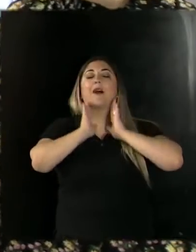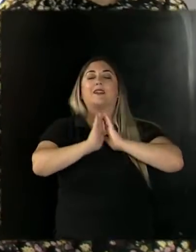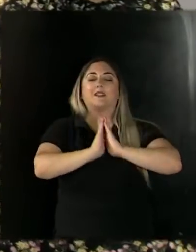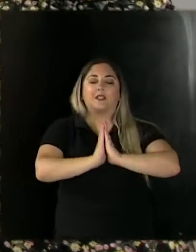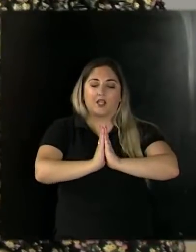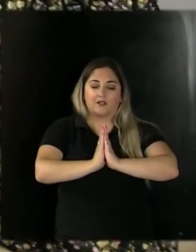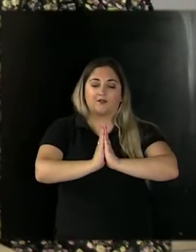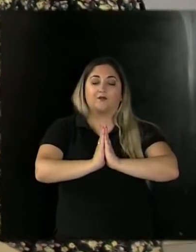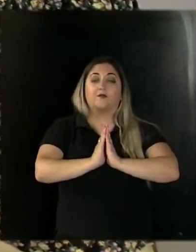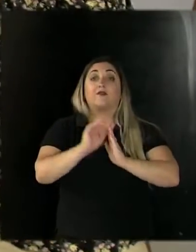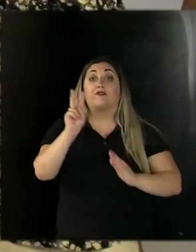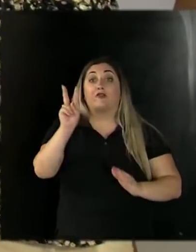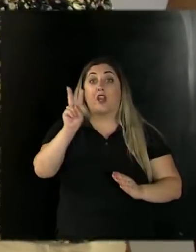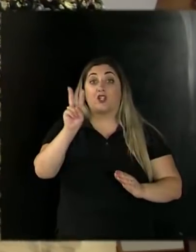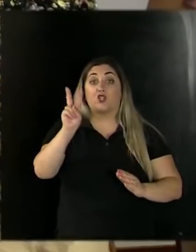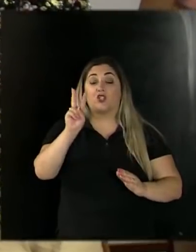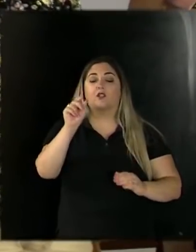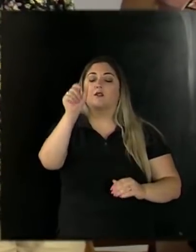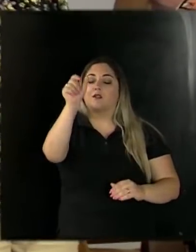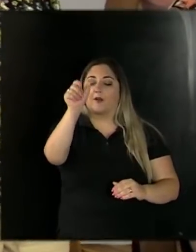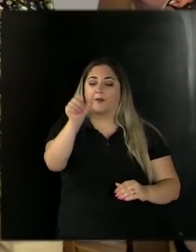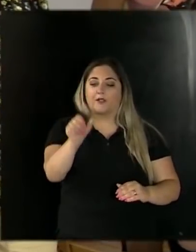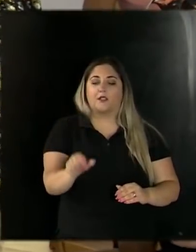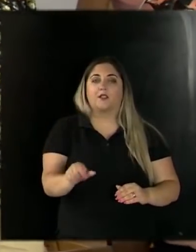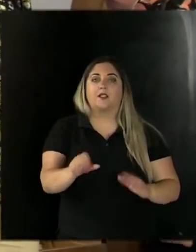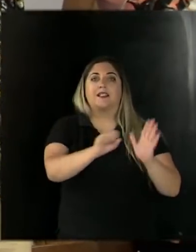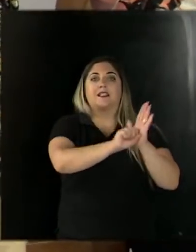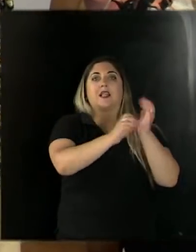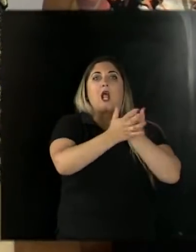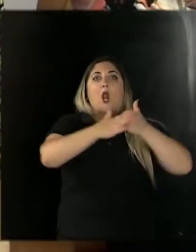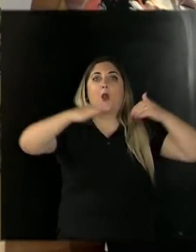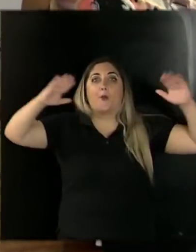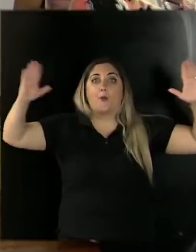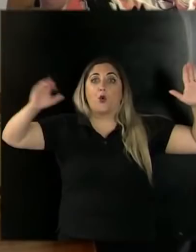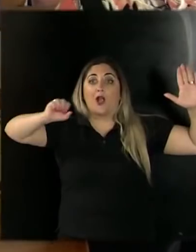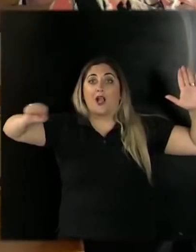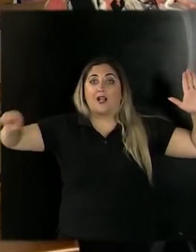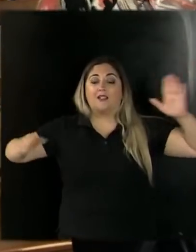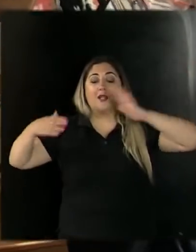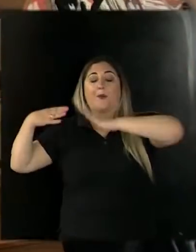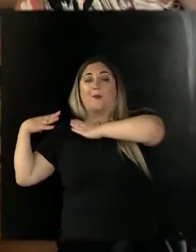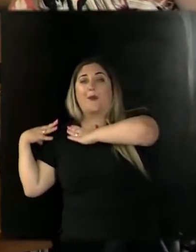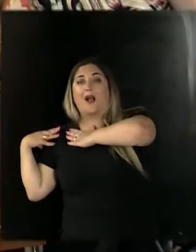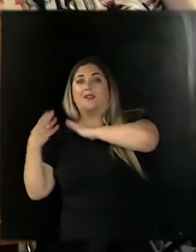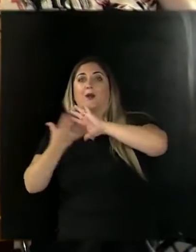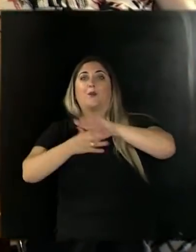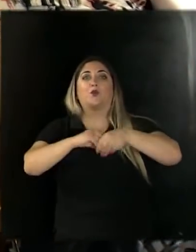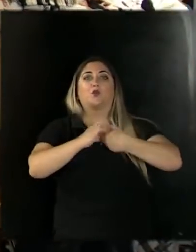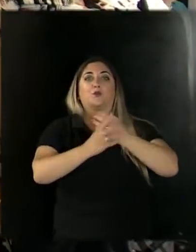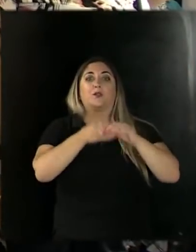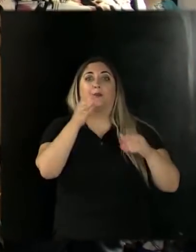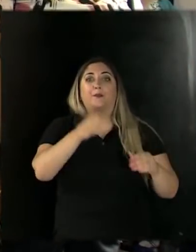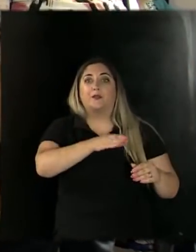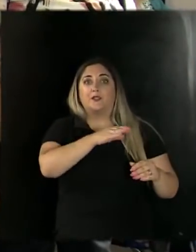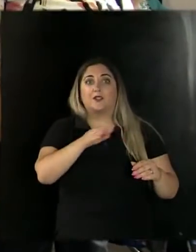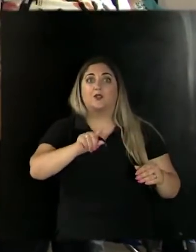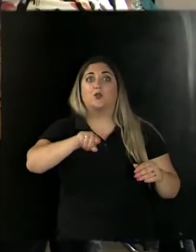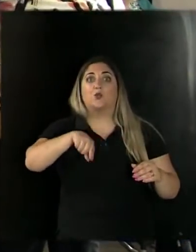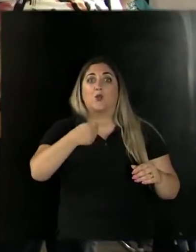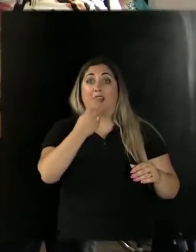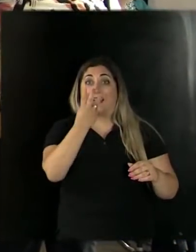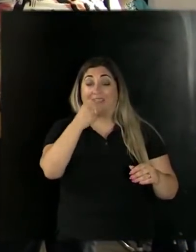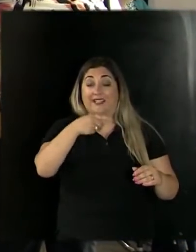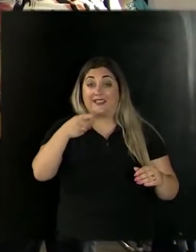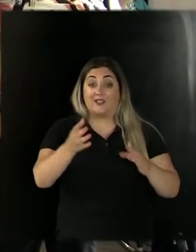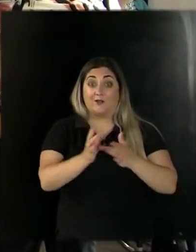Marija Verġni u sar bniedem. Salbuh għalina bagħata taħt Ponzju Pilatu, miet u